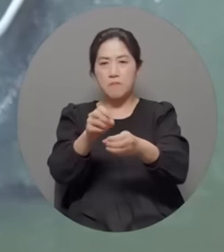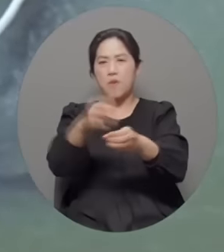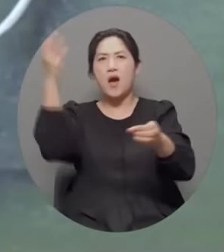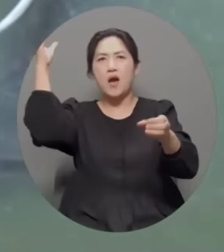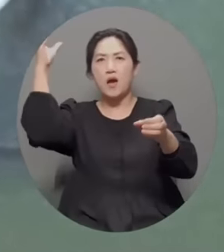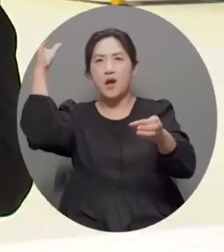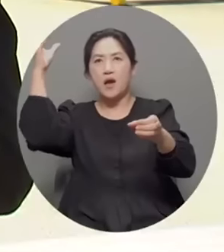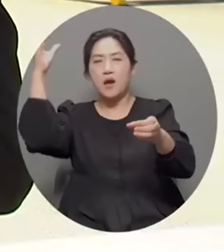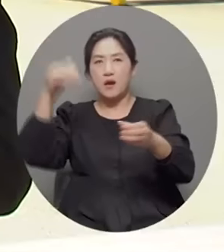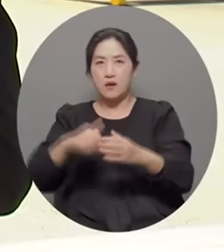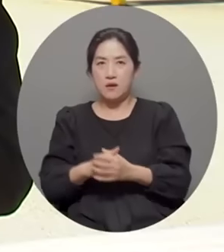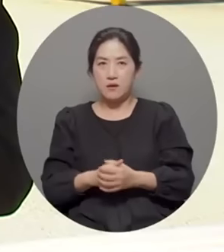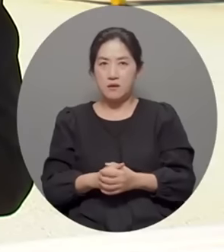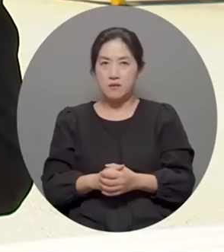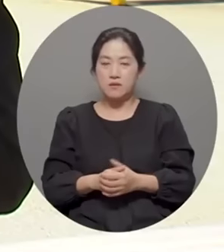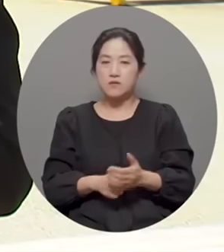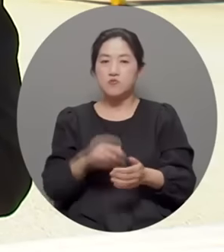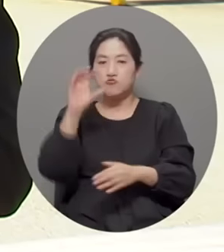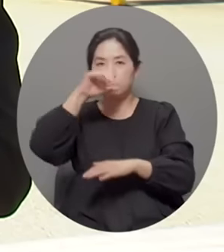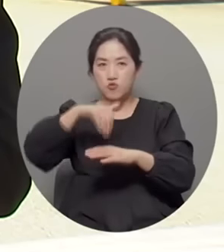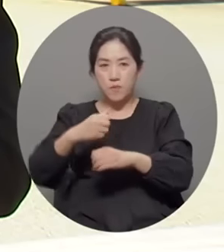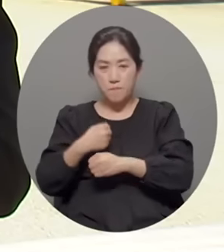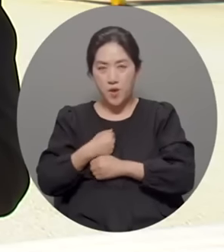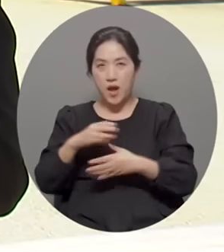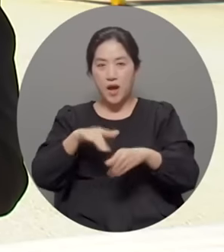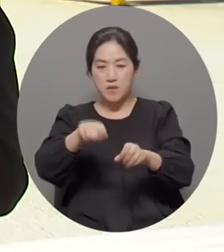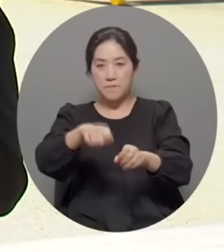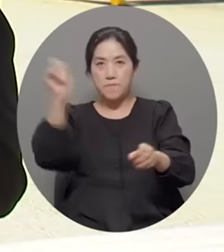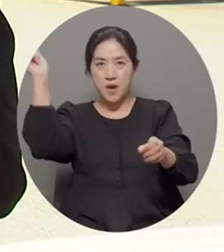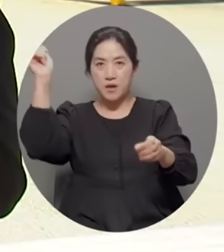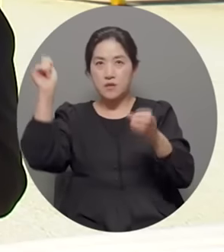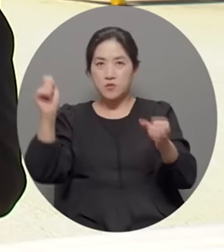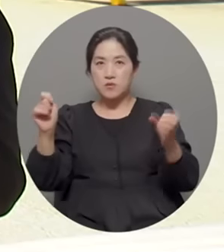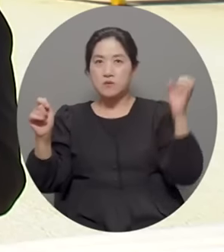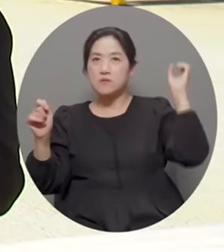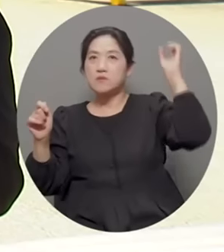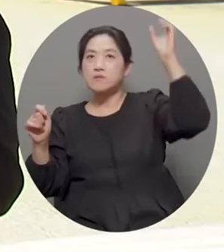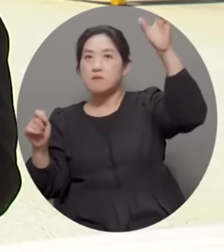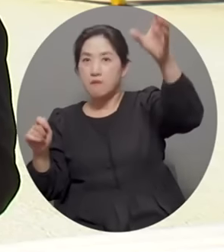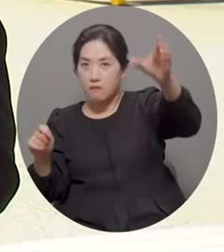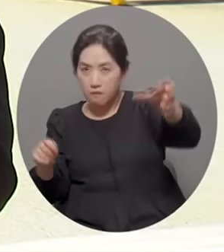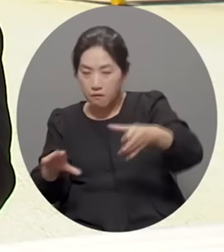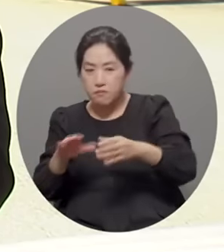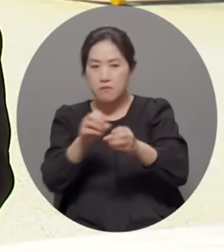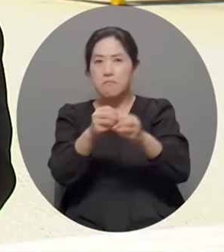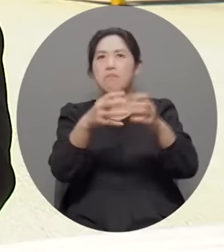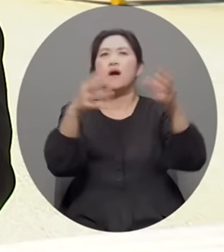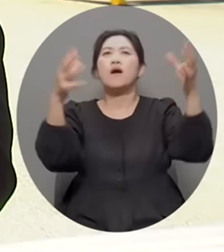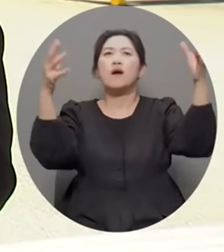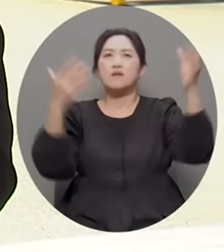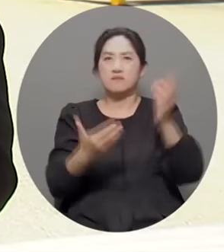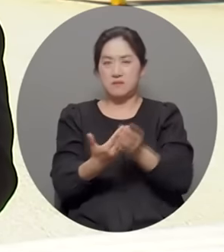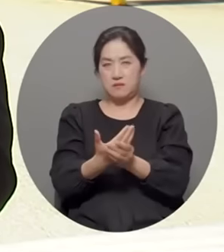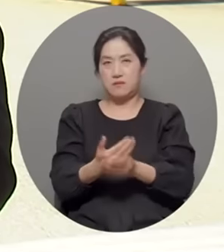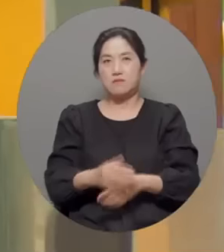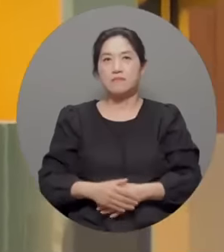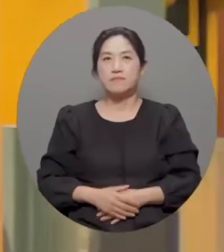겁니다. 해당 훈련병이 안전핀을 뽑고 수류탄을 던지는 과정에서 폭발이 일어난 것으로